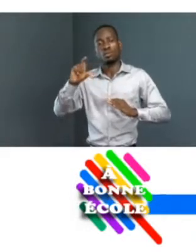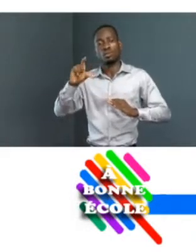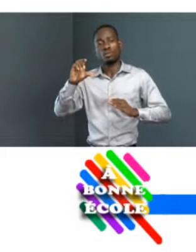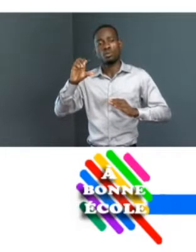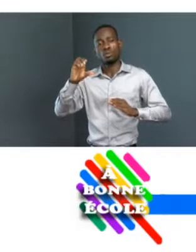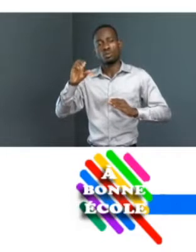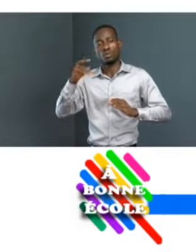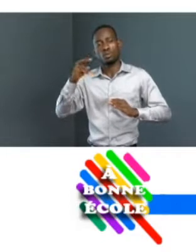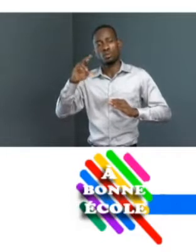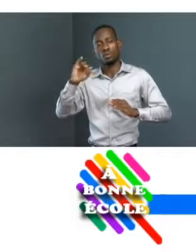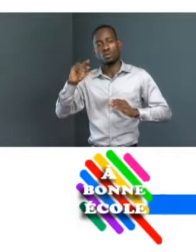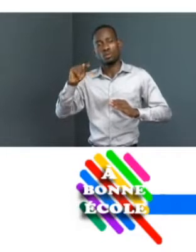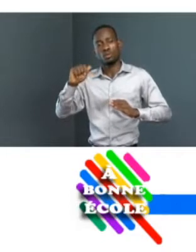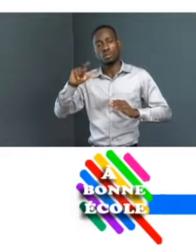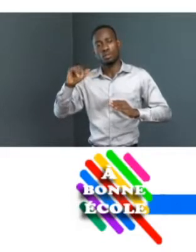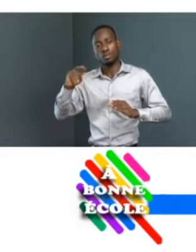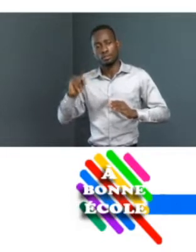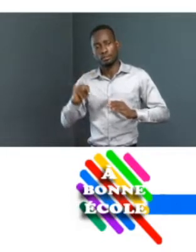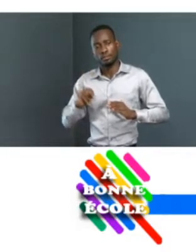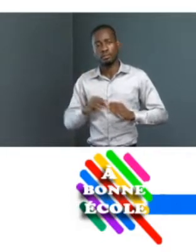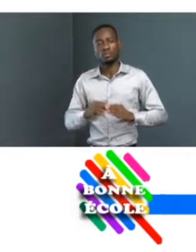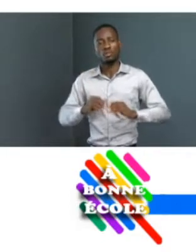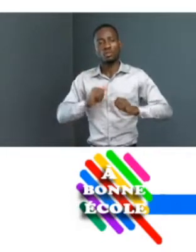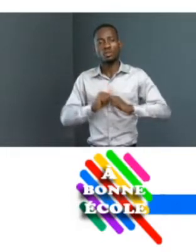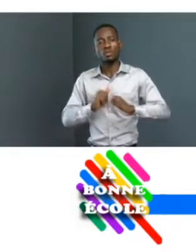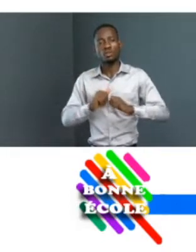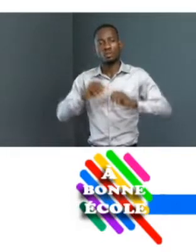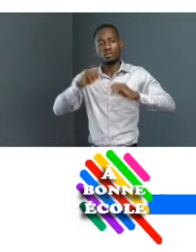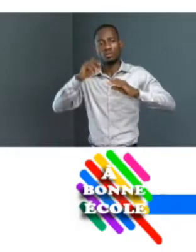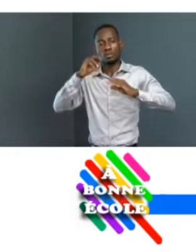réflexe. Elle est involontaire.